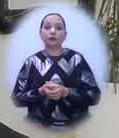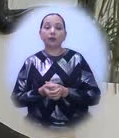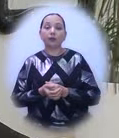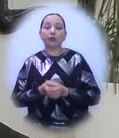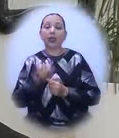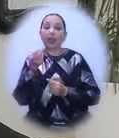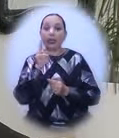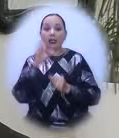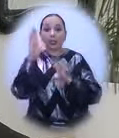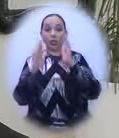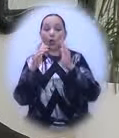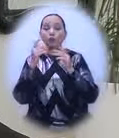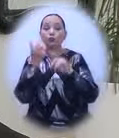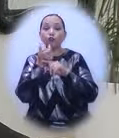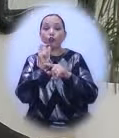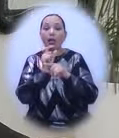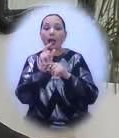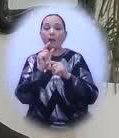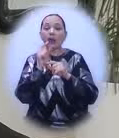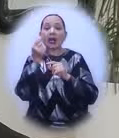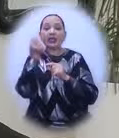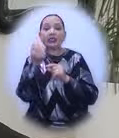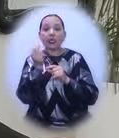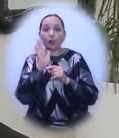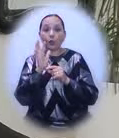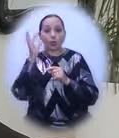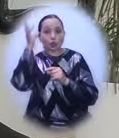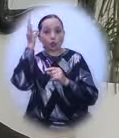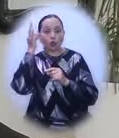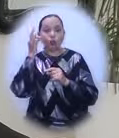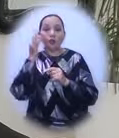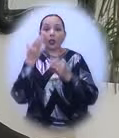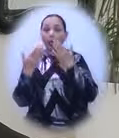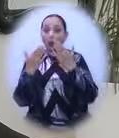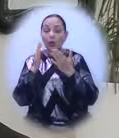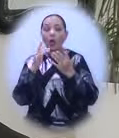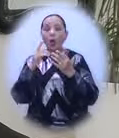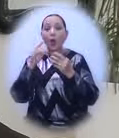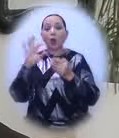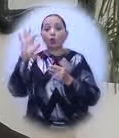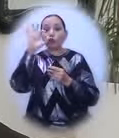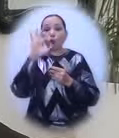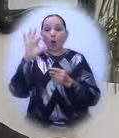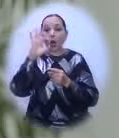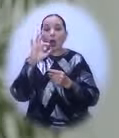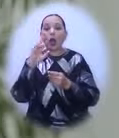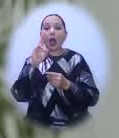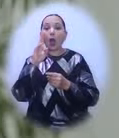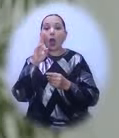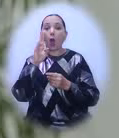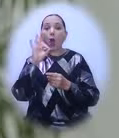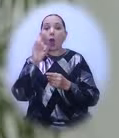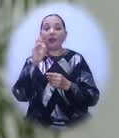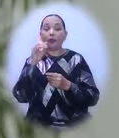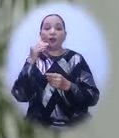Ikki yoni juda ham serillashib ketgan soch tolalari bo'lgan bo'yinlarda dumaloq akantovka deyiladi.